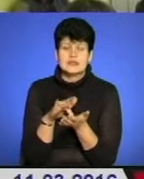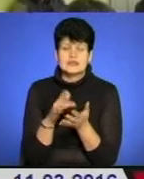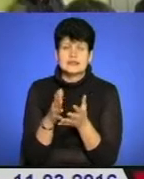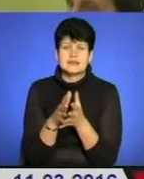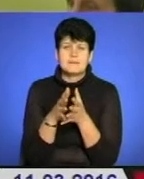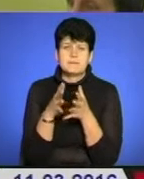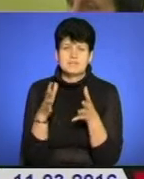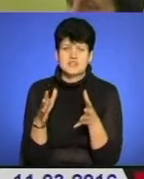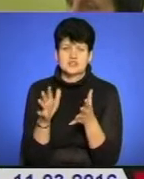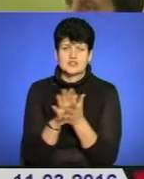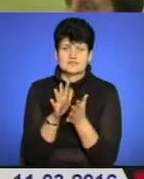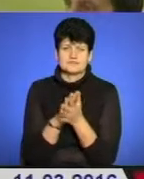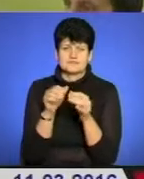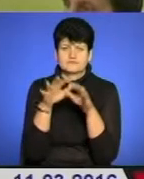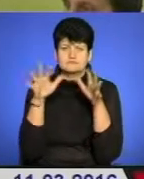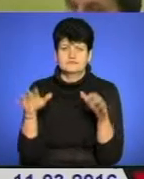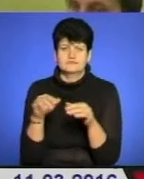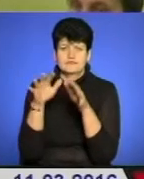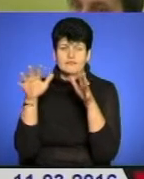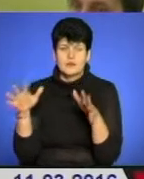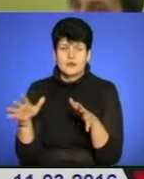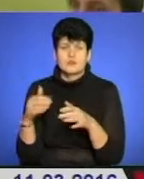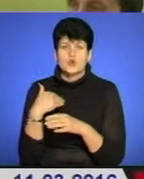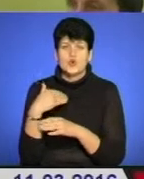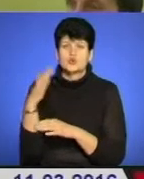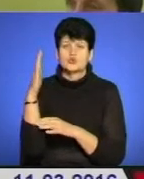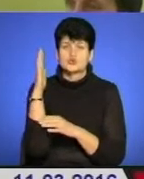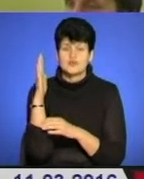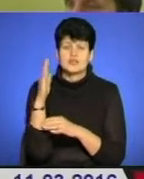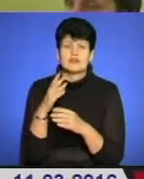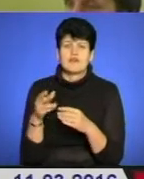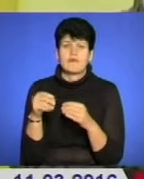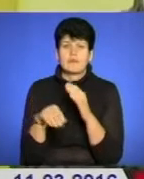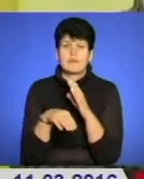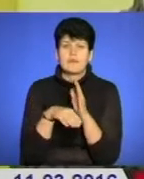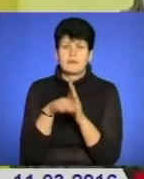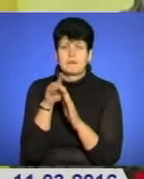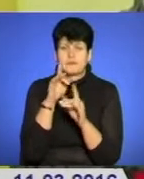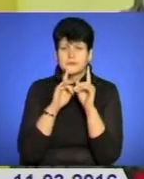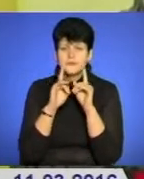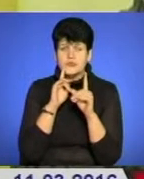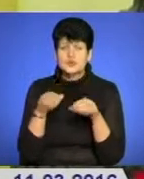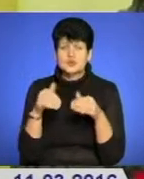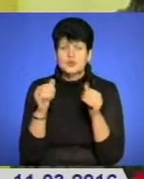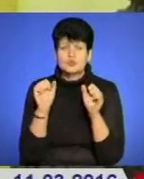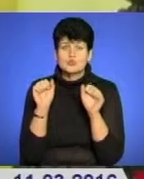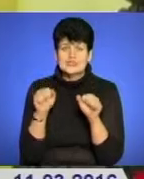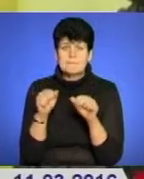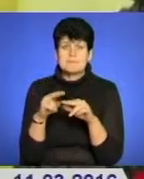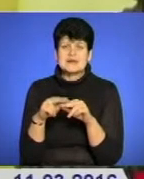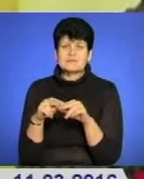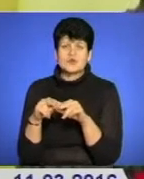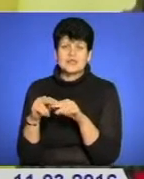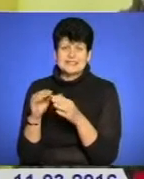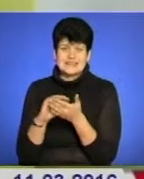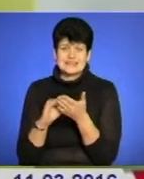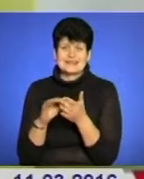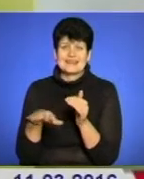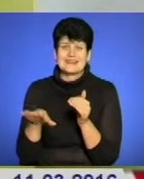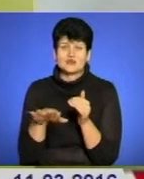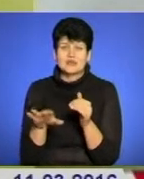найбільше стихійних сміттєзвалищ. Проголосувати у парламенті за відповідні закони, що дають можливість паспортизувати ці території